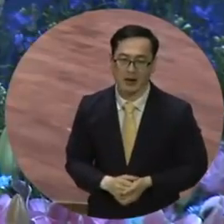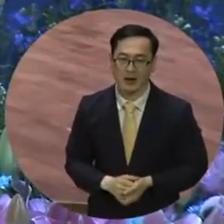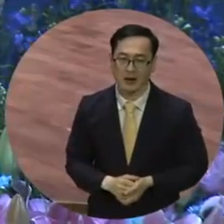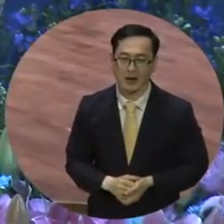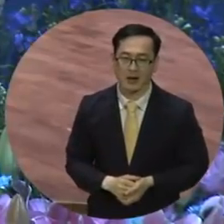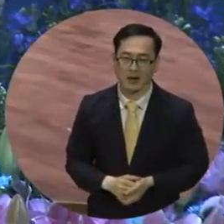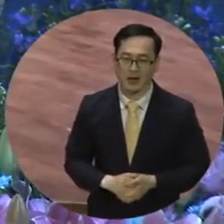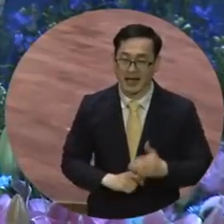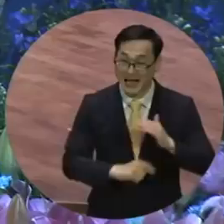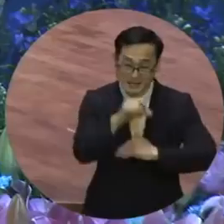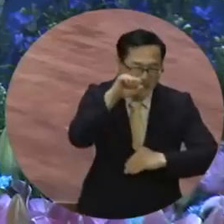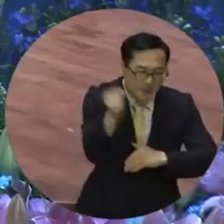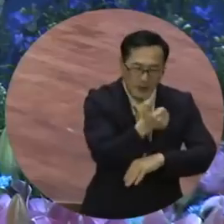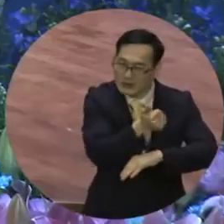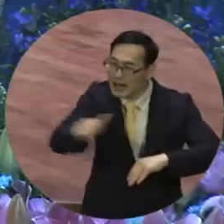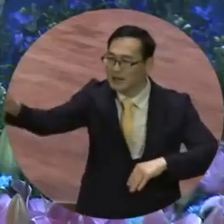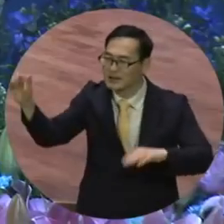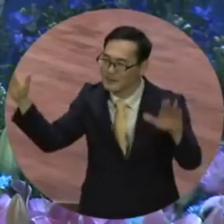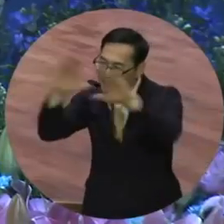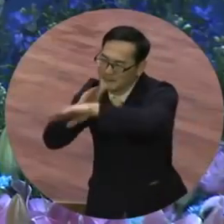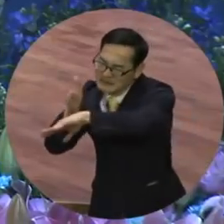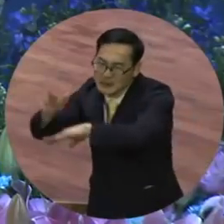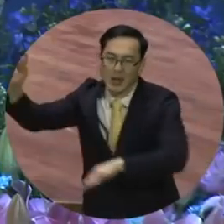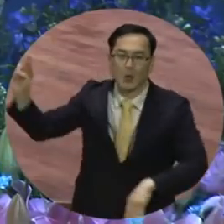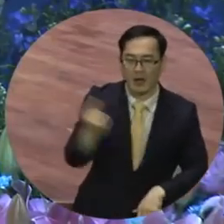나가서 저녁 늦게 들어옵니다.